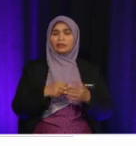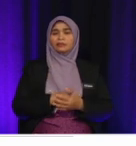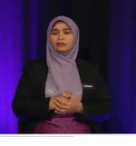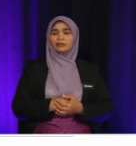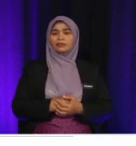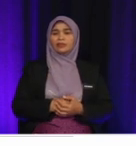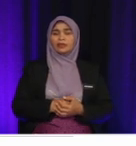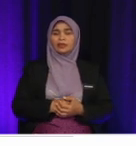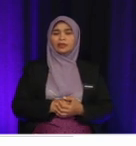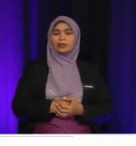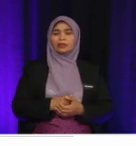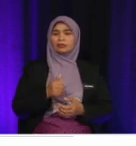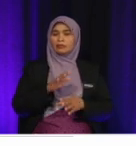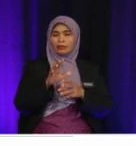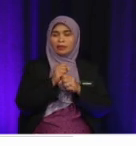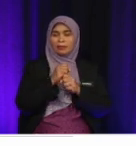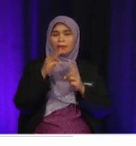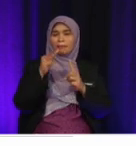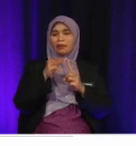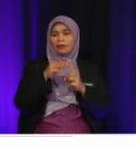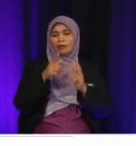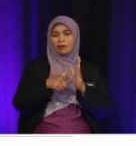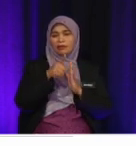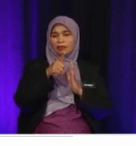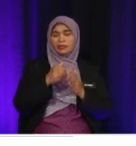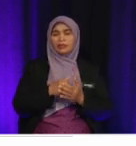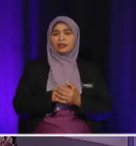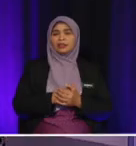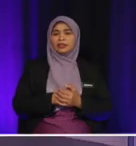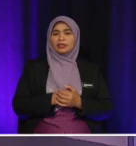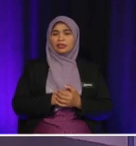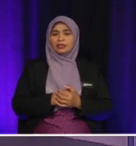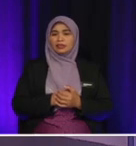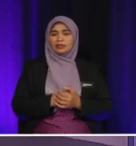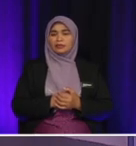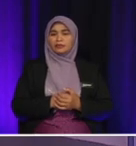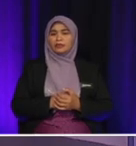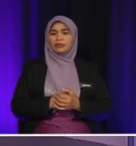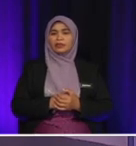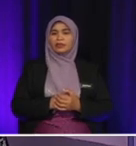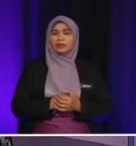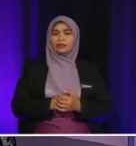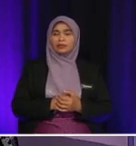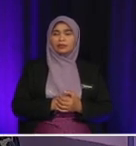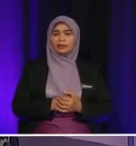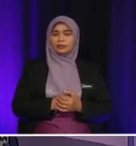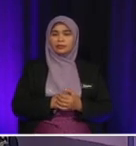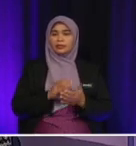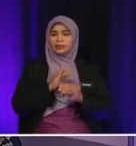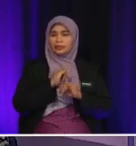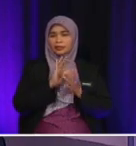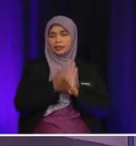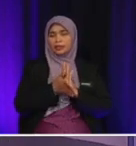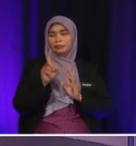anda tidak mendapat markah lebih ya tidak mendapat markah yang berbeza dapat satu markah juga jadi